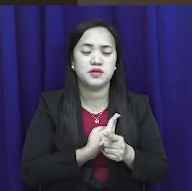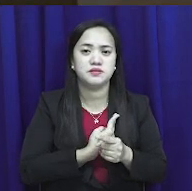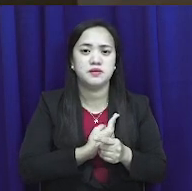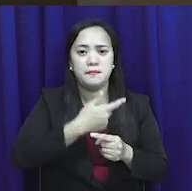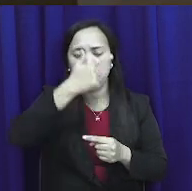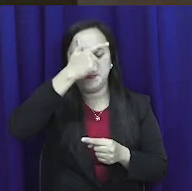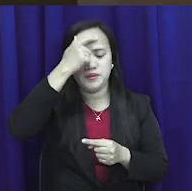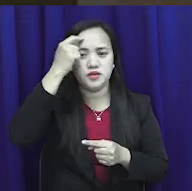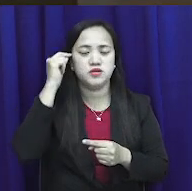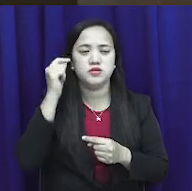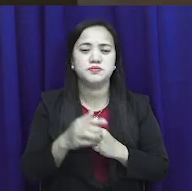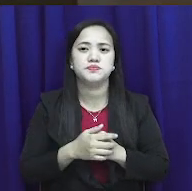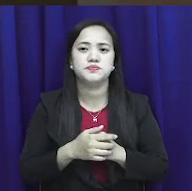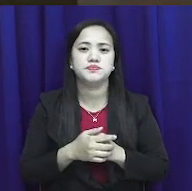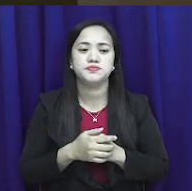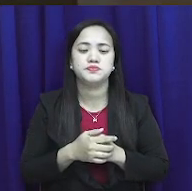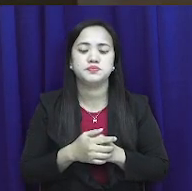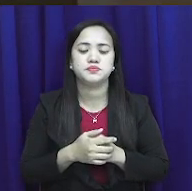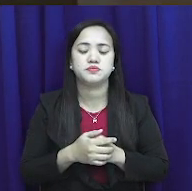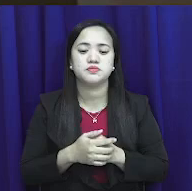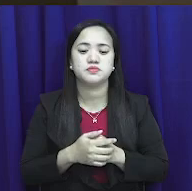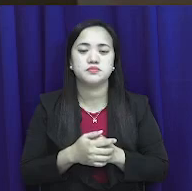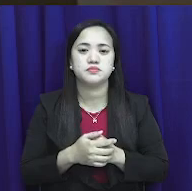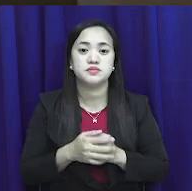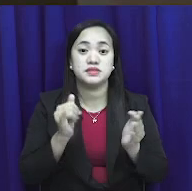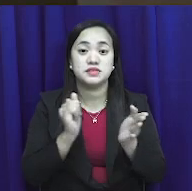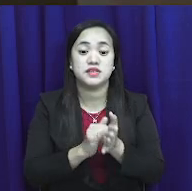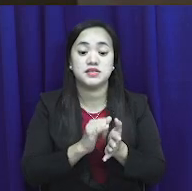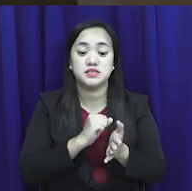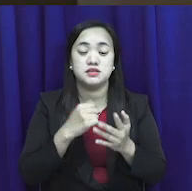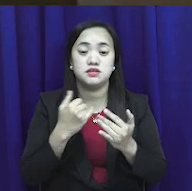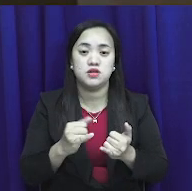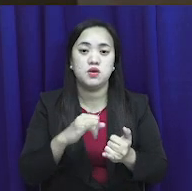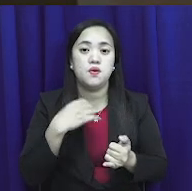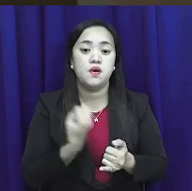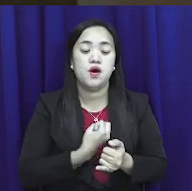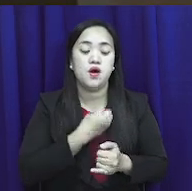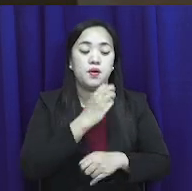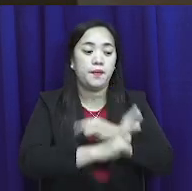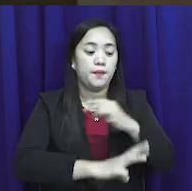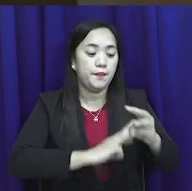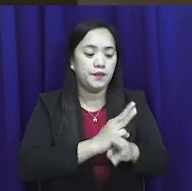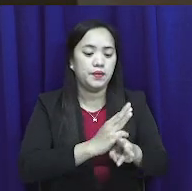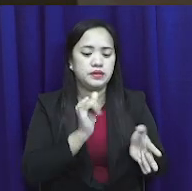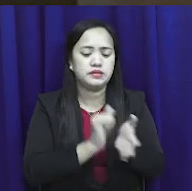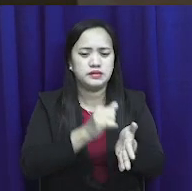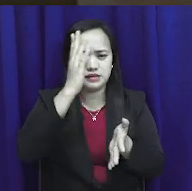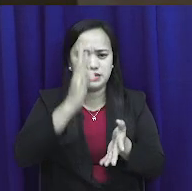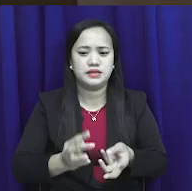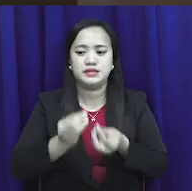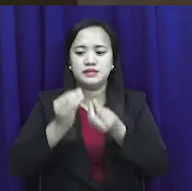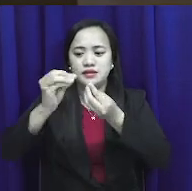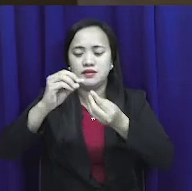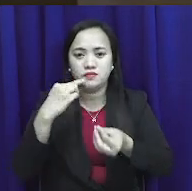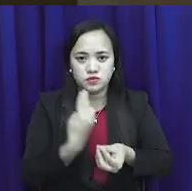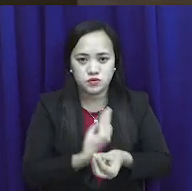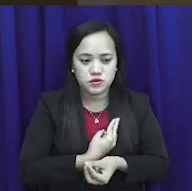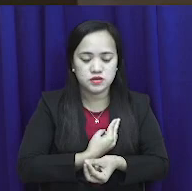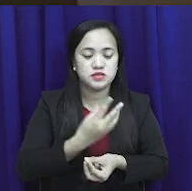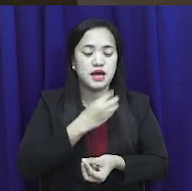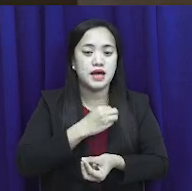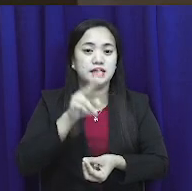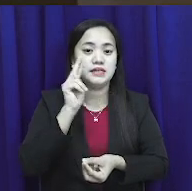ah you know yan ang yan ang Maliwanag na dapat nabantayan po ninyo bilang isang